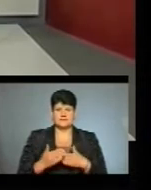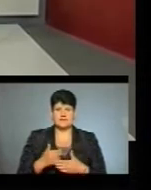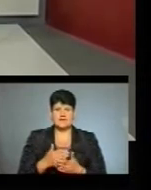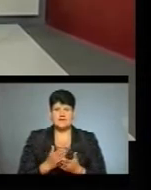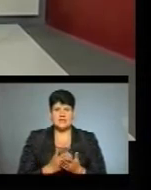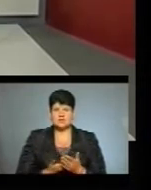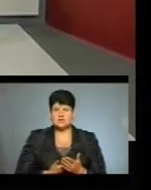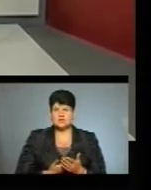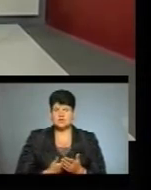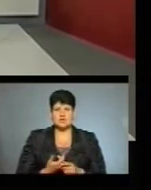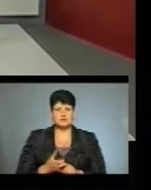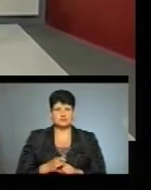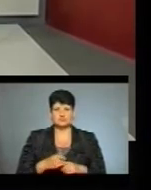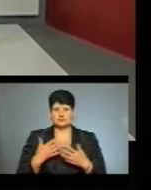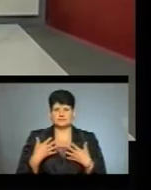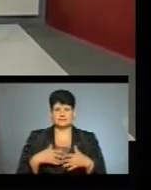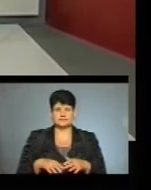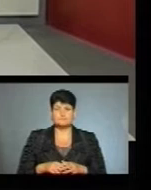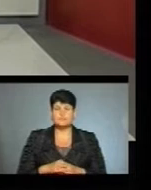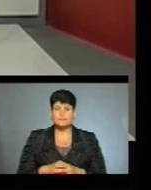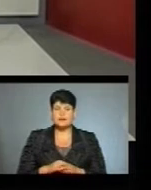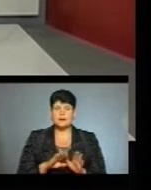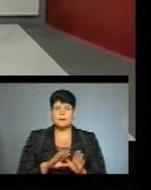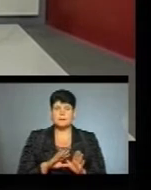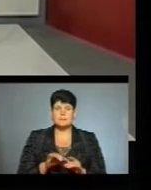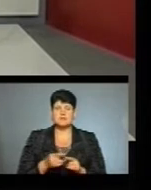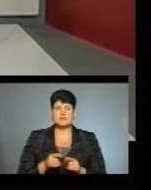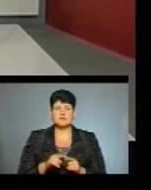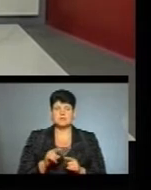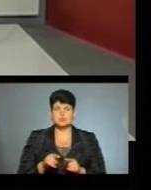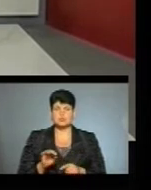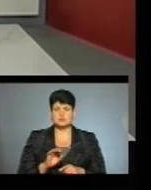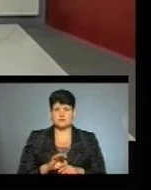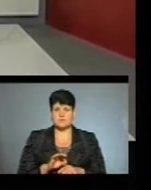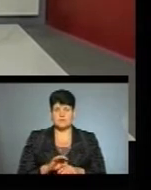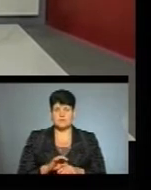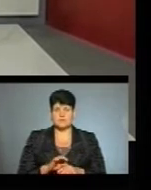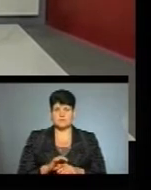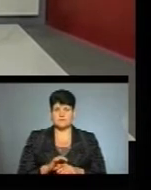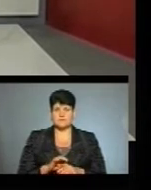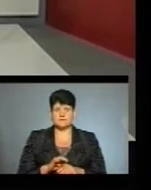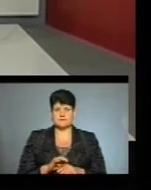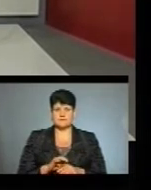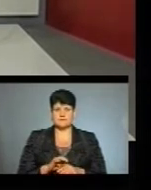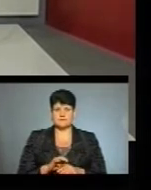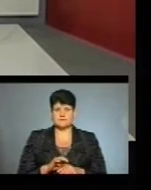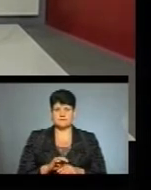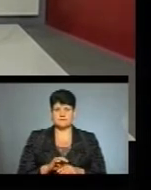дуже втрачається після перенесеного такого захворювання. І